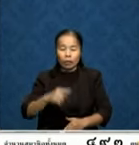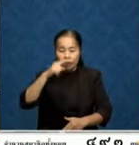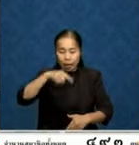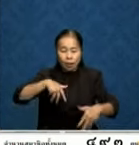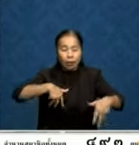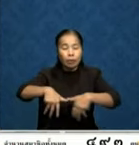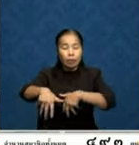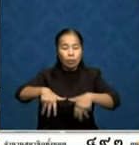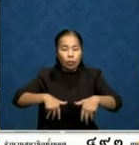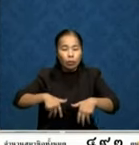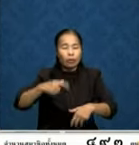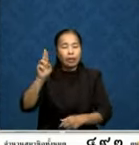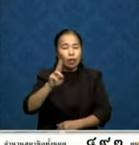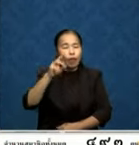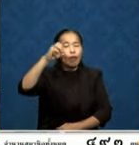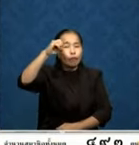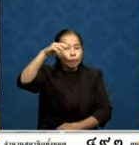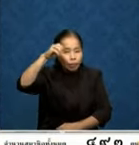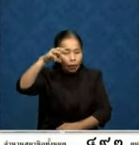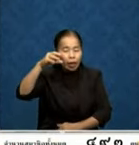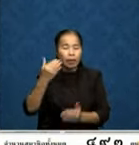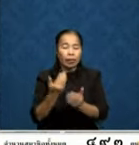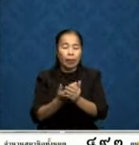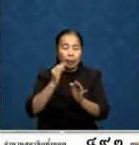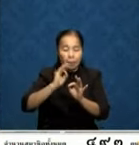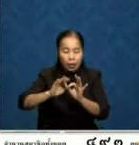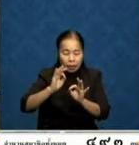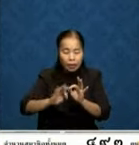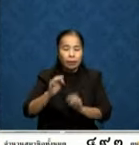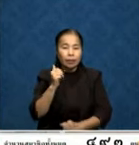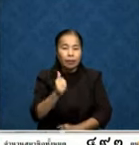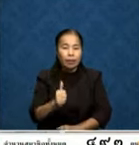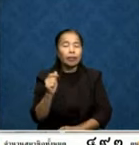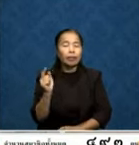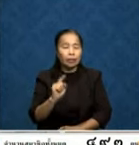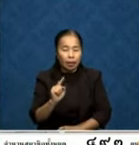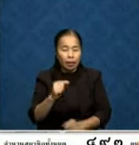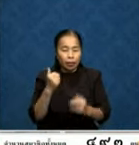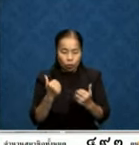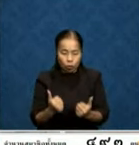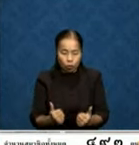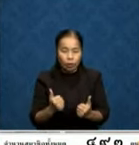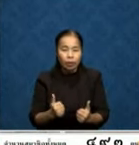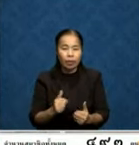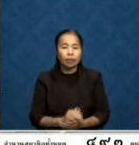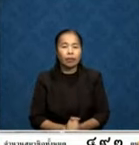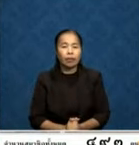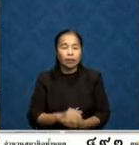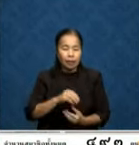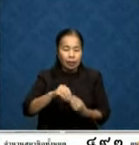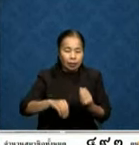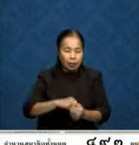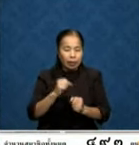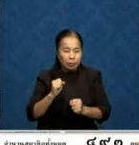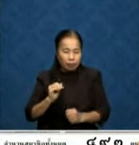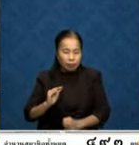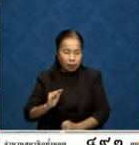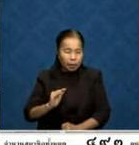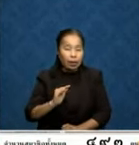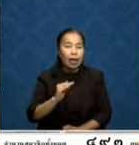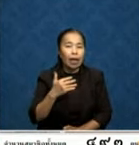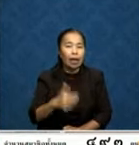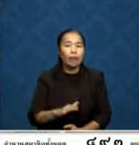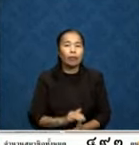ได้ประหยัดกันหน่อยครับในภาวะเศรษฐกิจกำลังจะดีขึ้นน